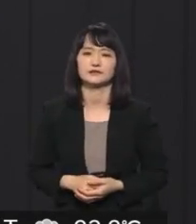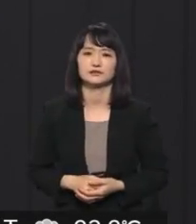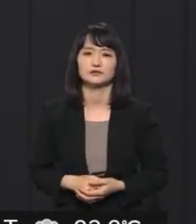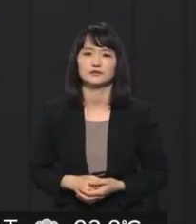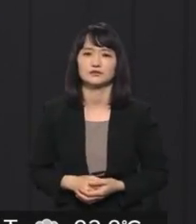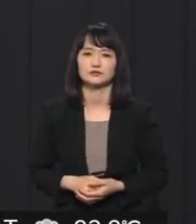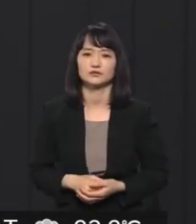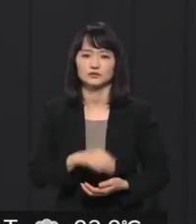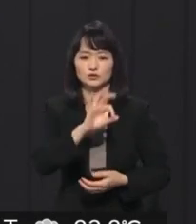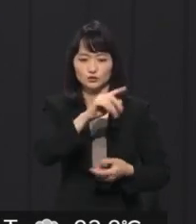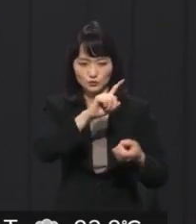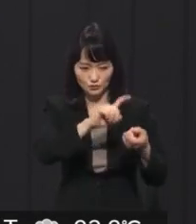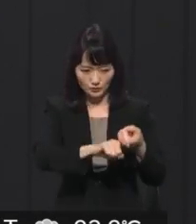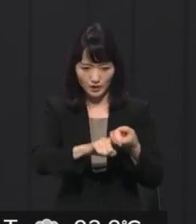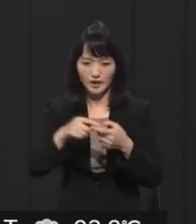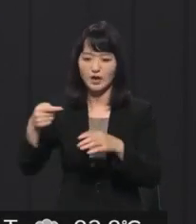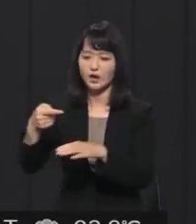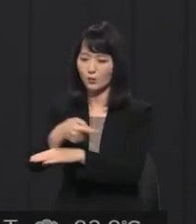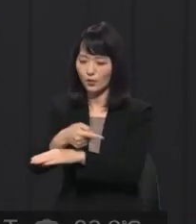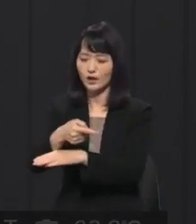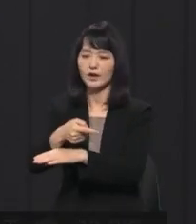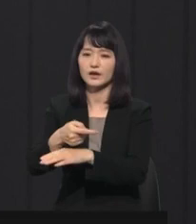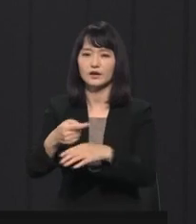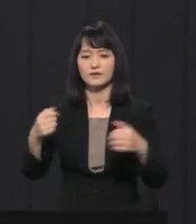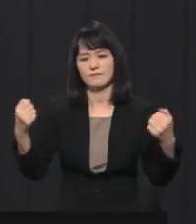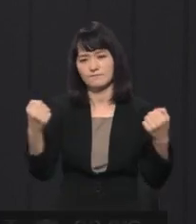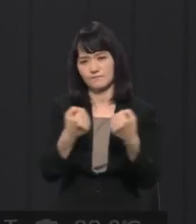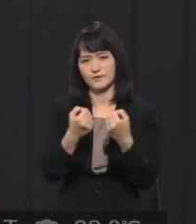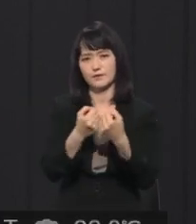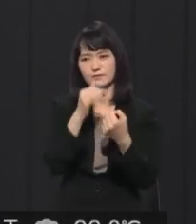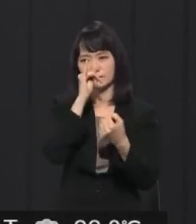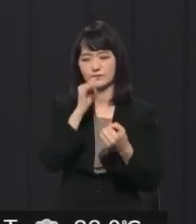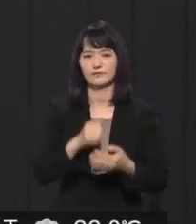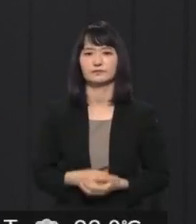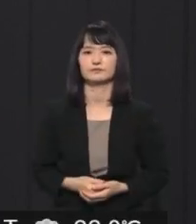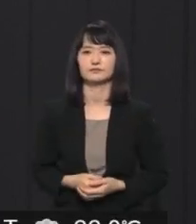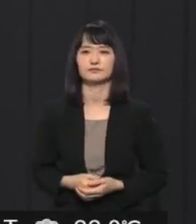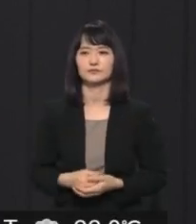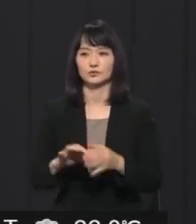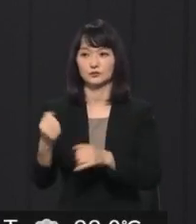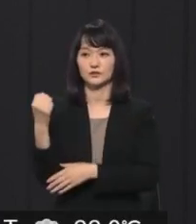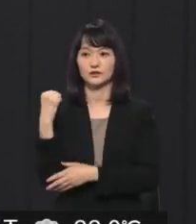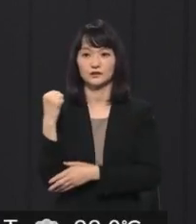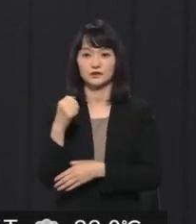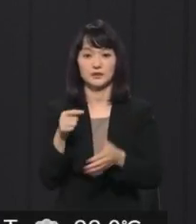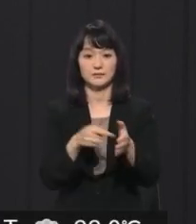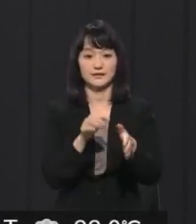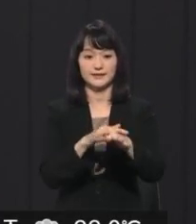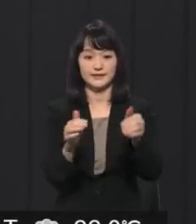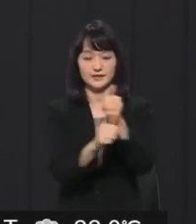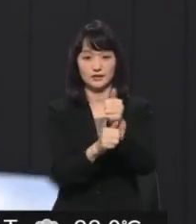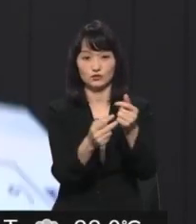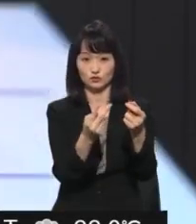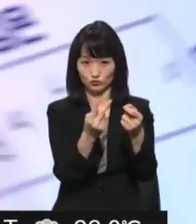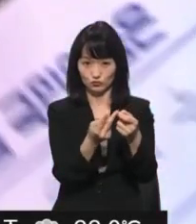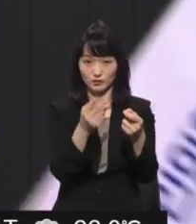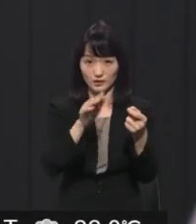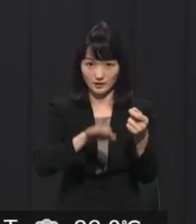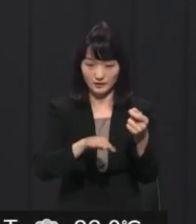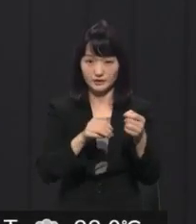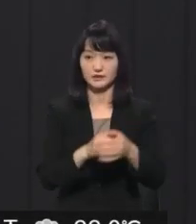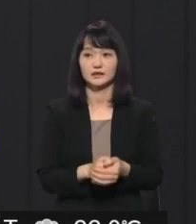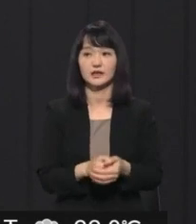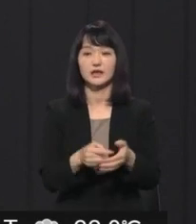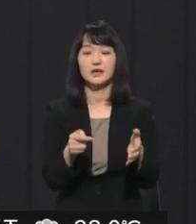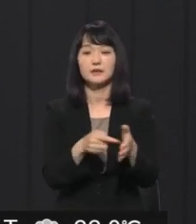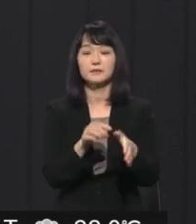싸우게 되고 더 중요한 것은 저희 당이 비대위 시즌 툴을 띄우 더라도 비대위원장은 결국 원내대표가 선임 하는걸로